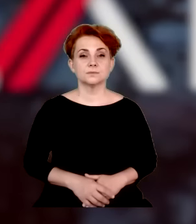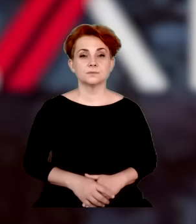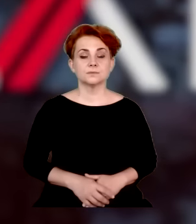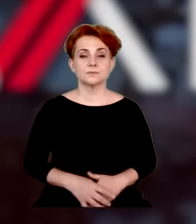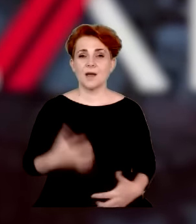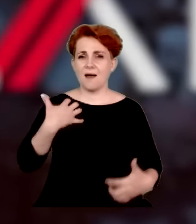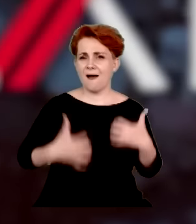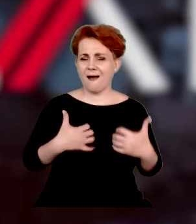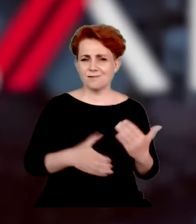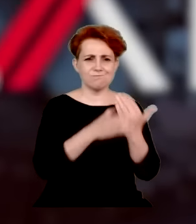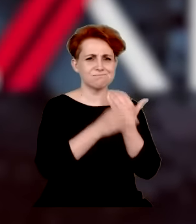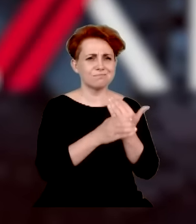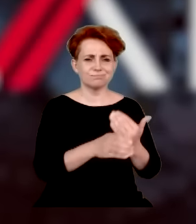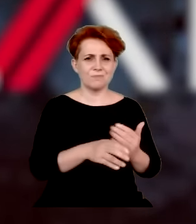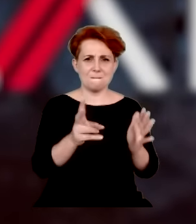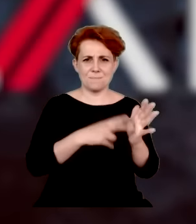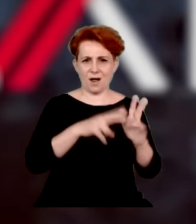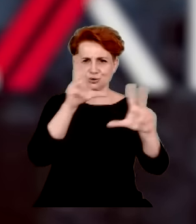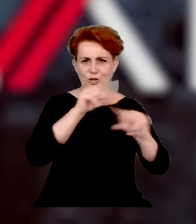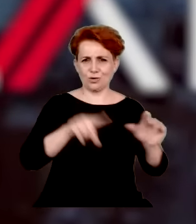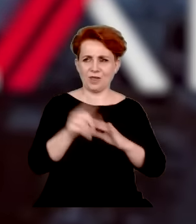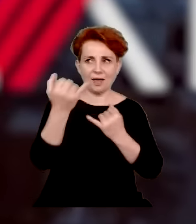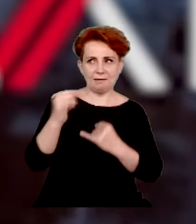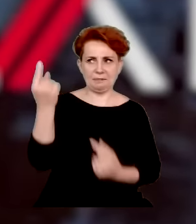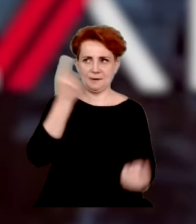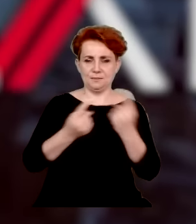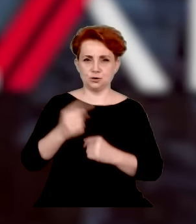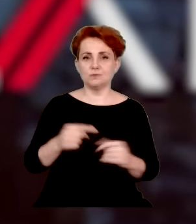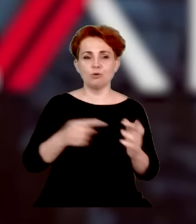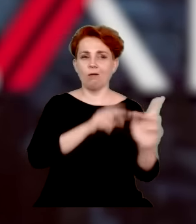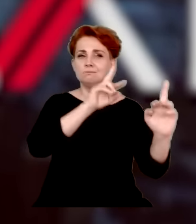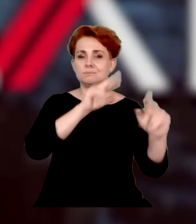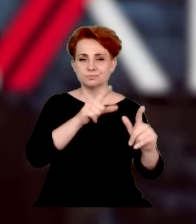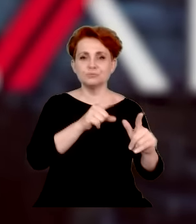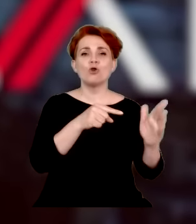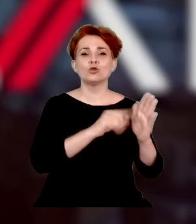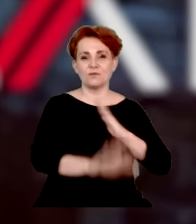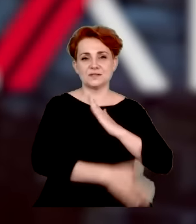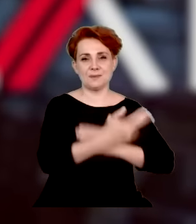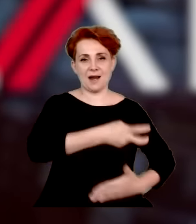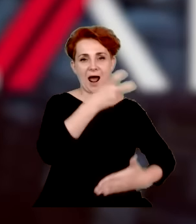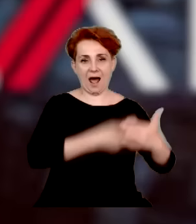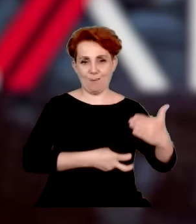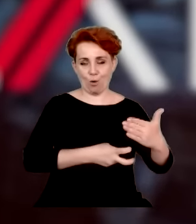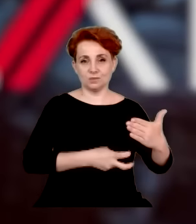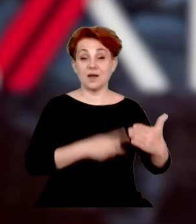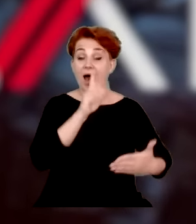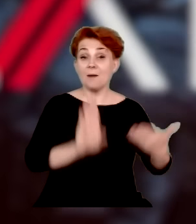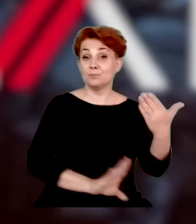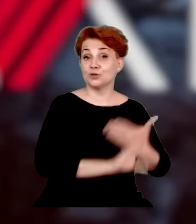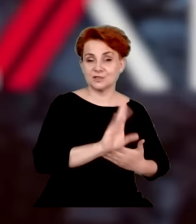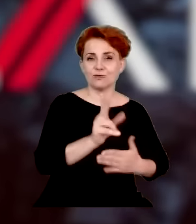Agresja, wulgaryzmy i brak szacunku dla innych poglądów. To znak rozpoznawczy proaborcyjnych środowisk, w imieniu których głos, czy raczej